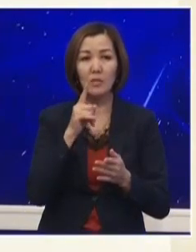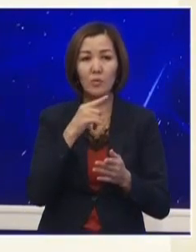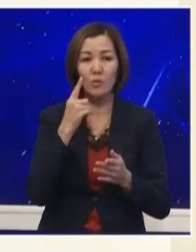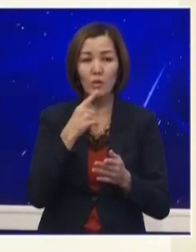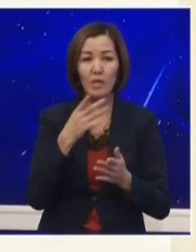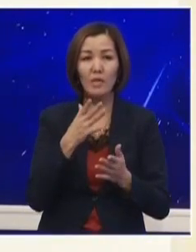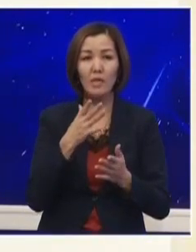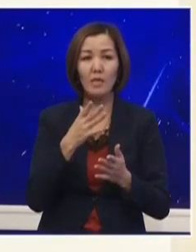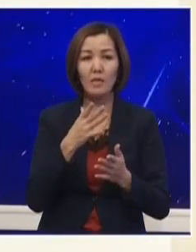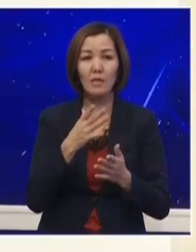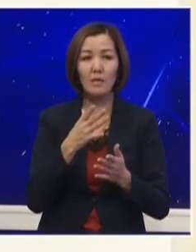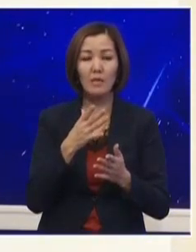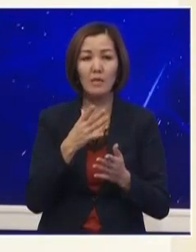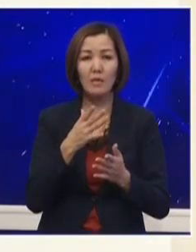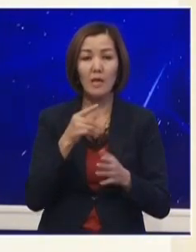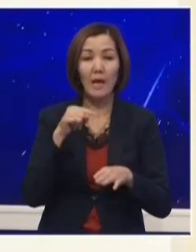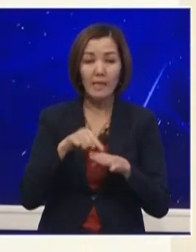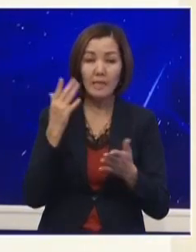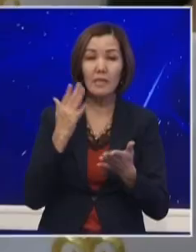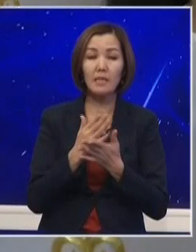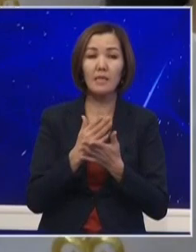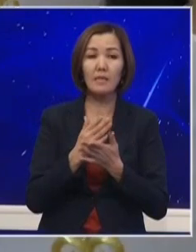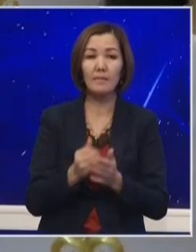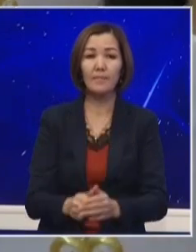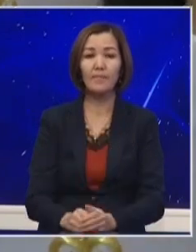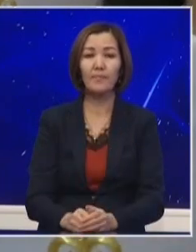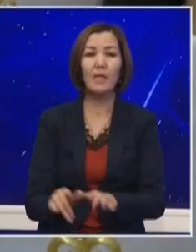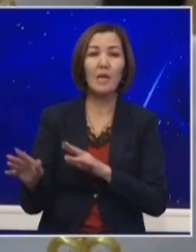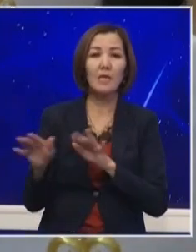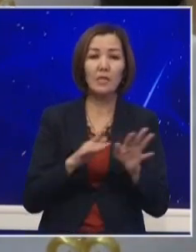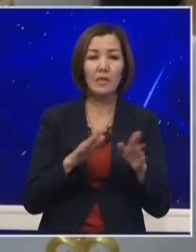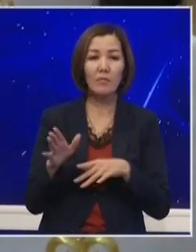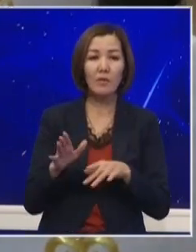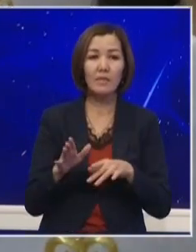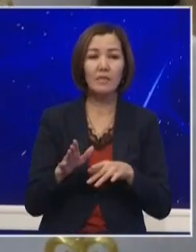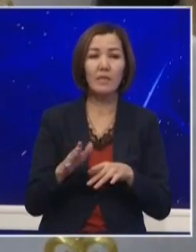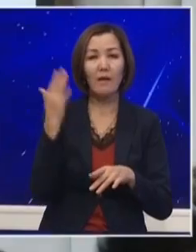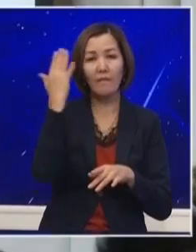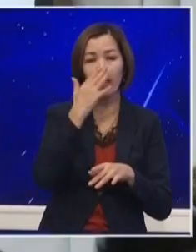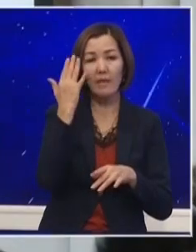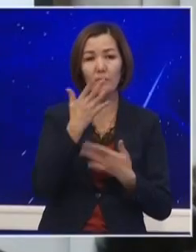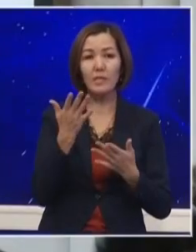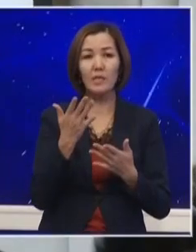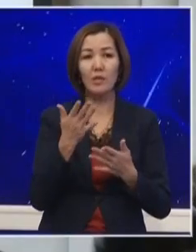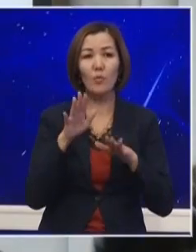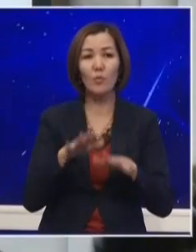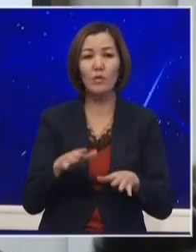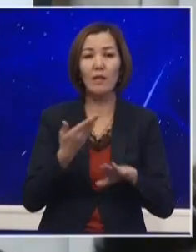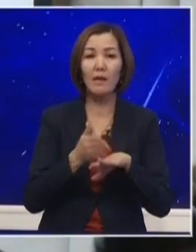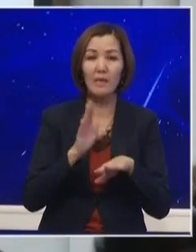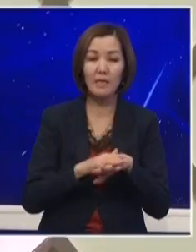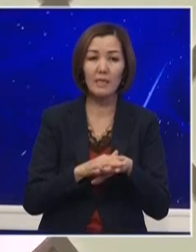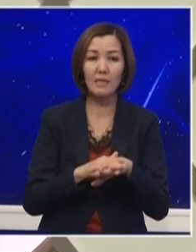Солардан бір ада болса екен деген оймен біз келдік. Шара барысында спикерлер фильмдерді түсіру кезінде орын алған қиындықтармен де